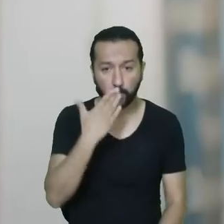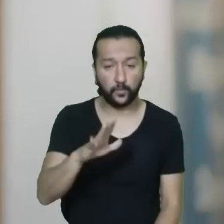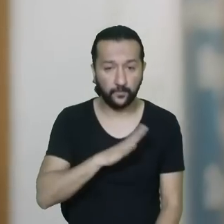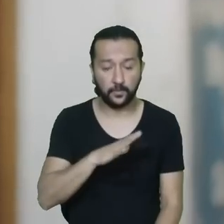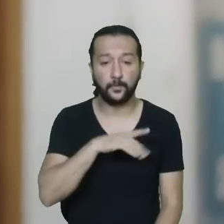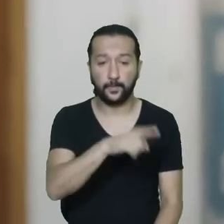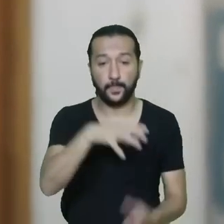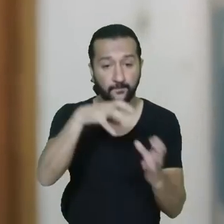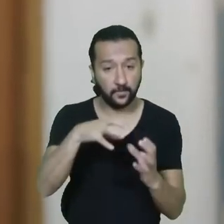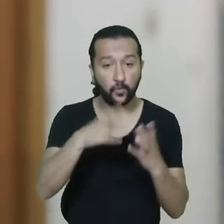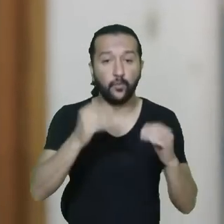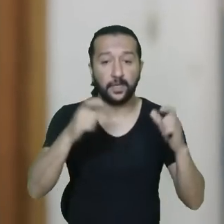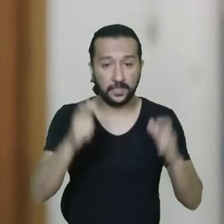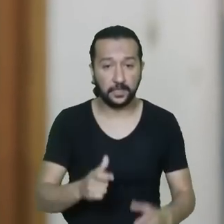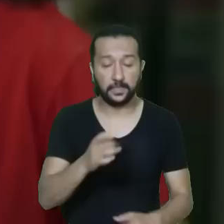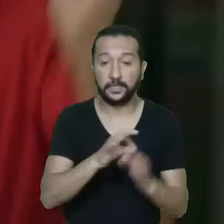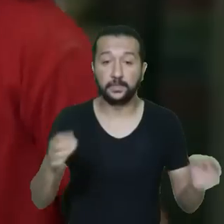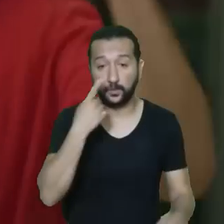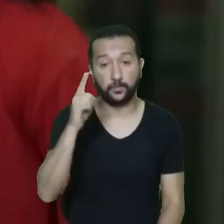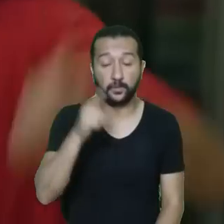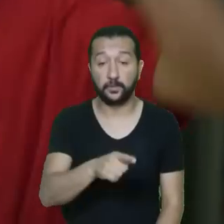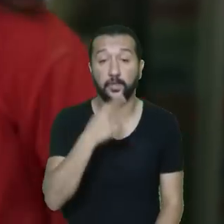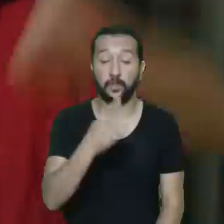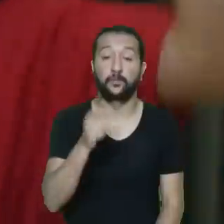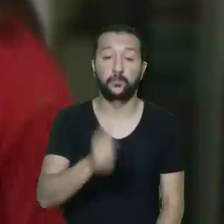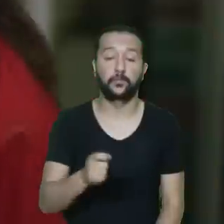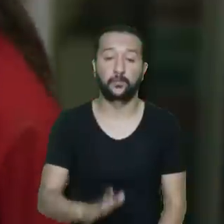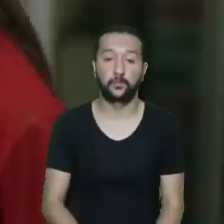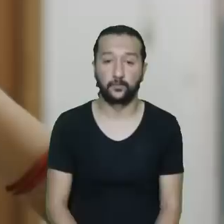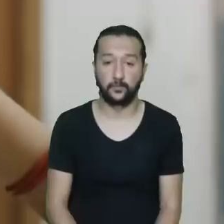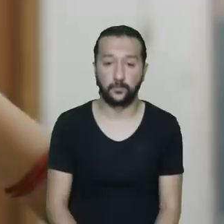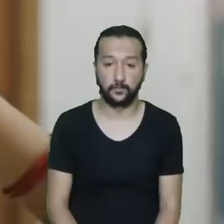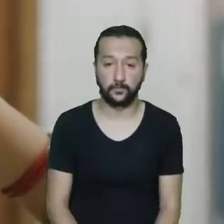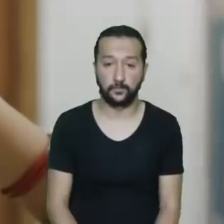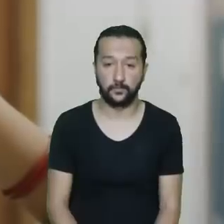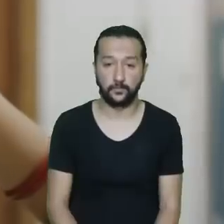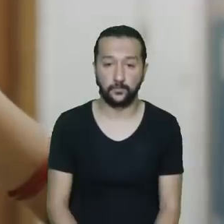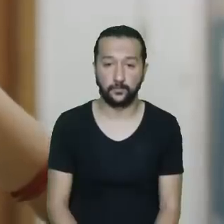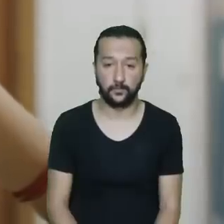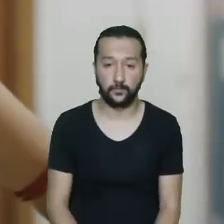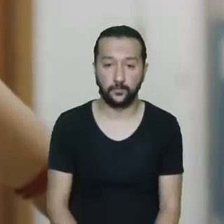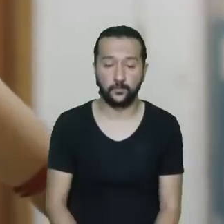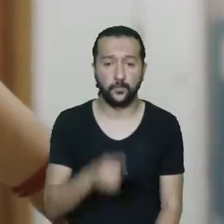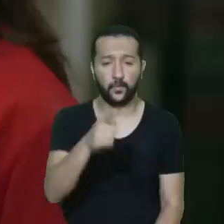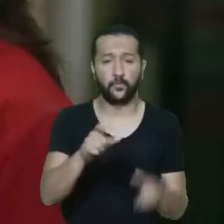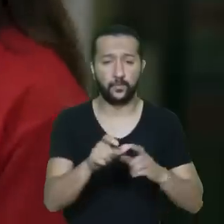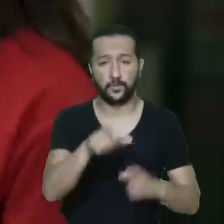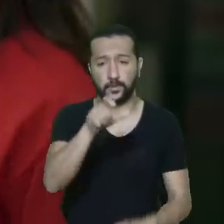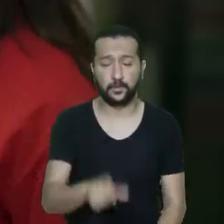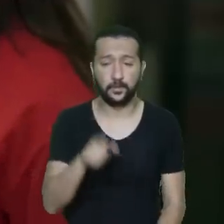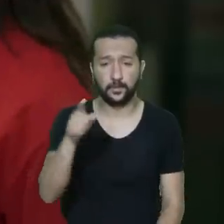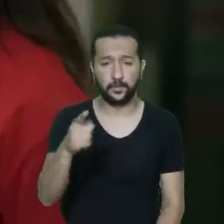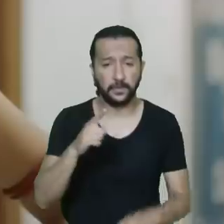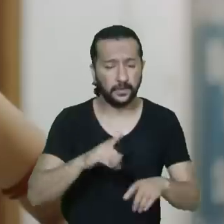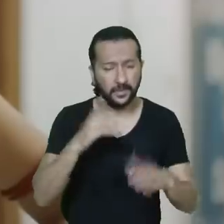yok? Facebook'ta sonun olmayan yer ben hiç görmedim. Das ist eine Katastrophe. O Sibel ya. O bizi